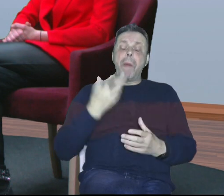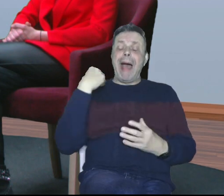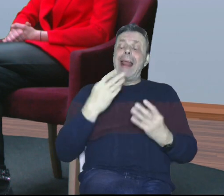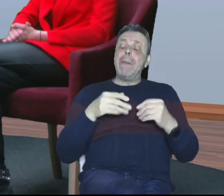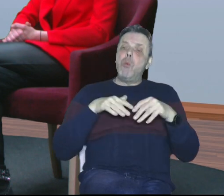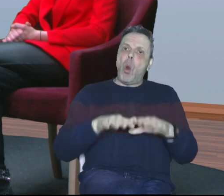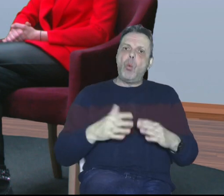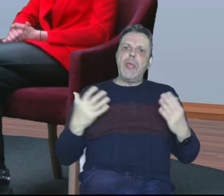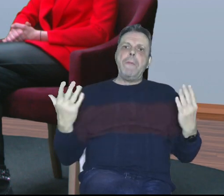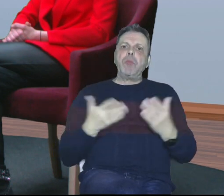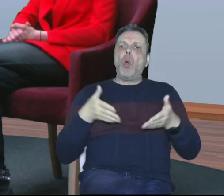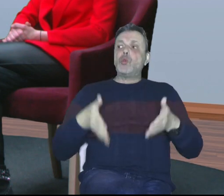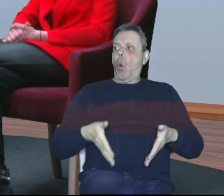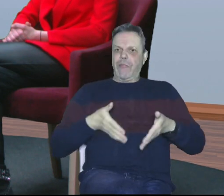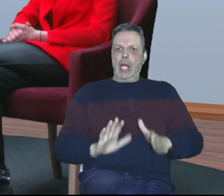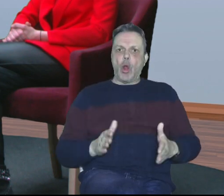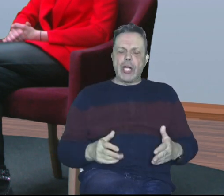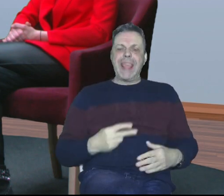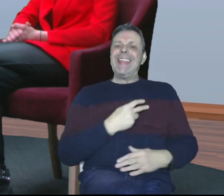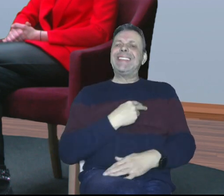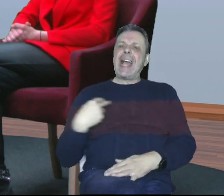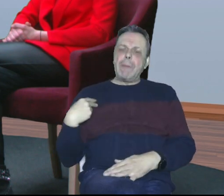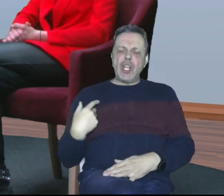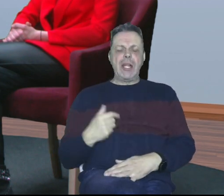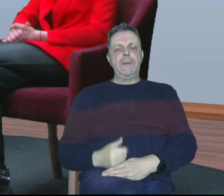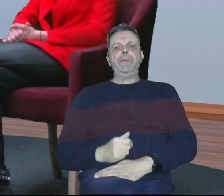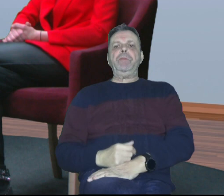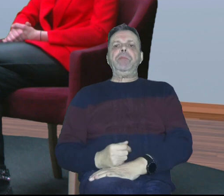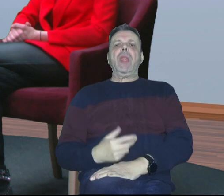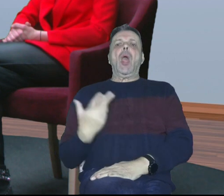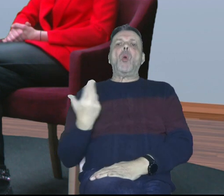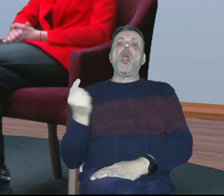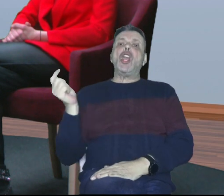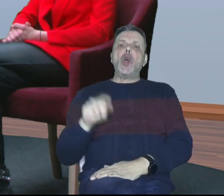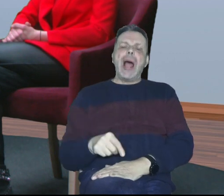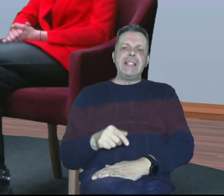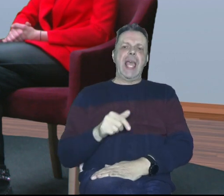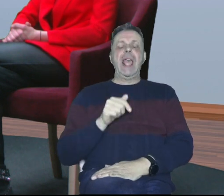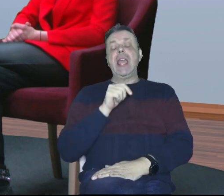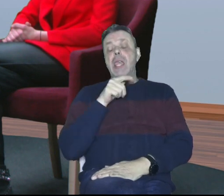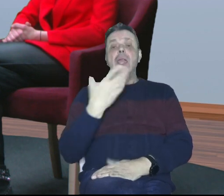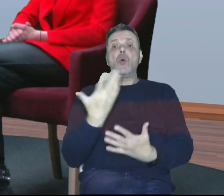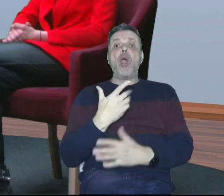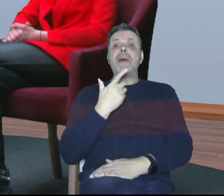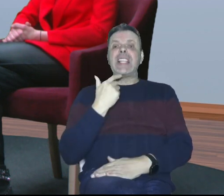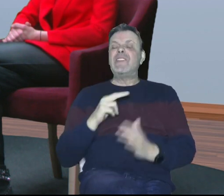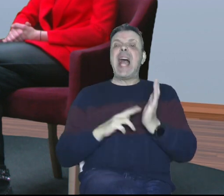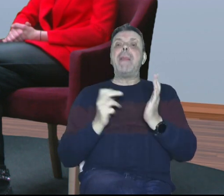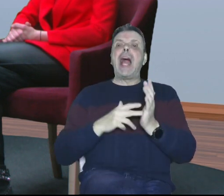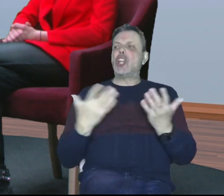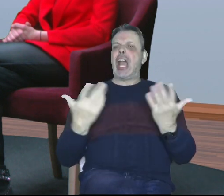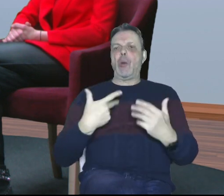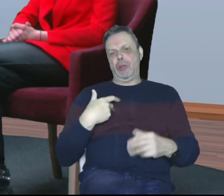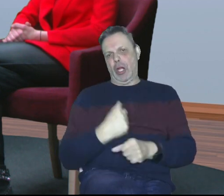grupama, ali i puno ljudi koji su ovdje rodom. Dakle, Zagrepčana i Zagrepčanki koji dolaze i kojima se